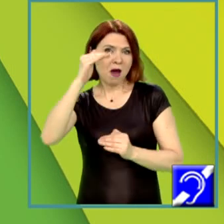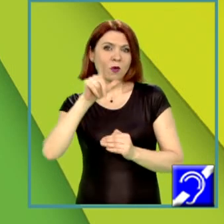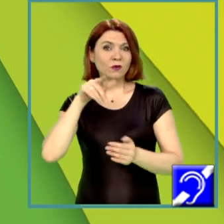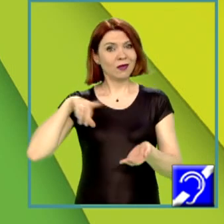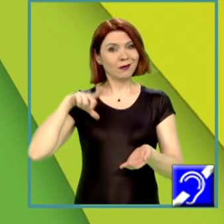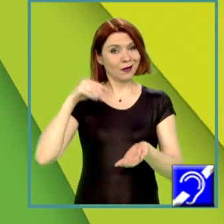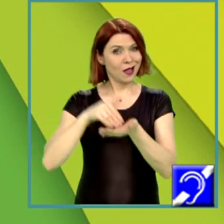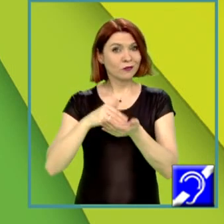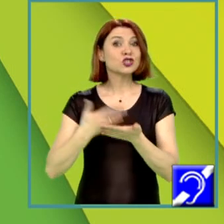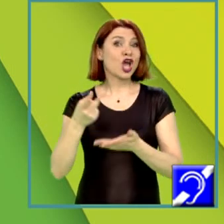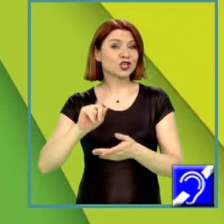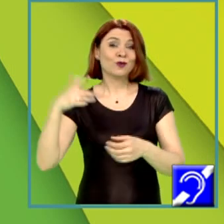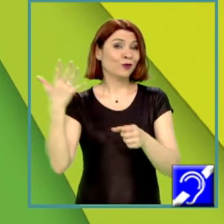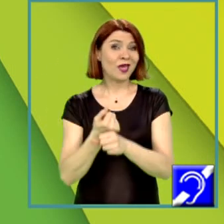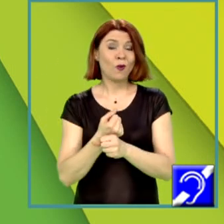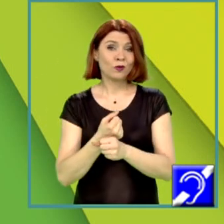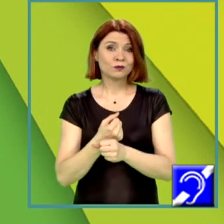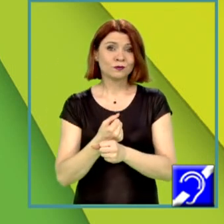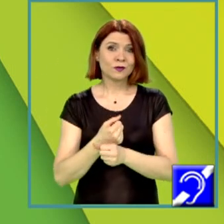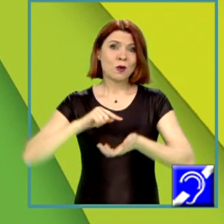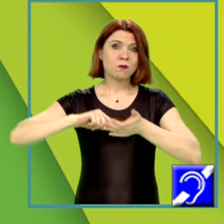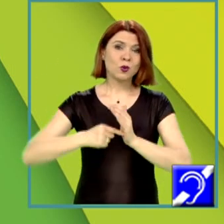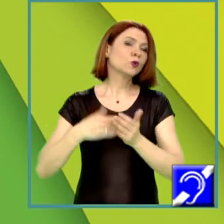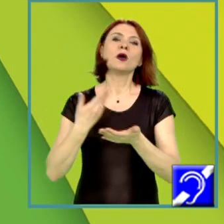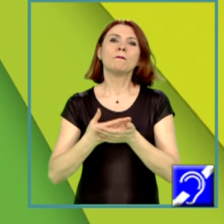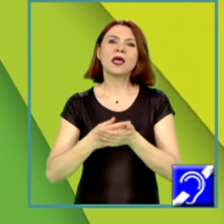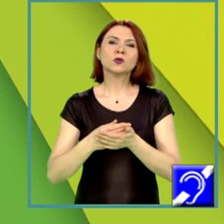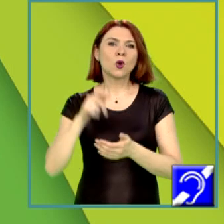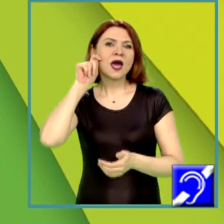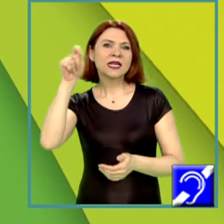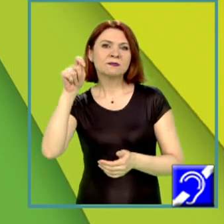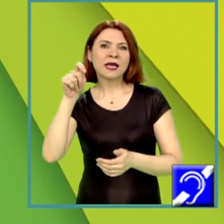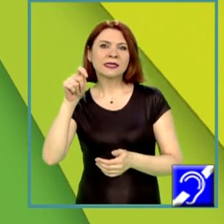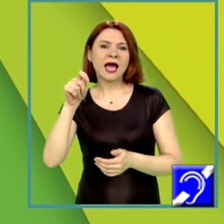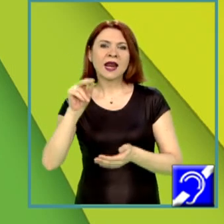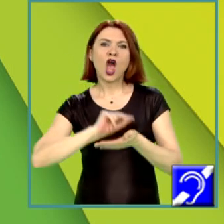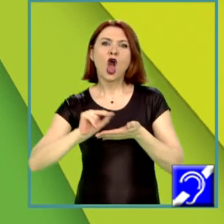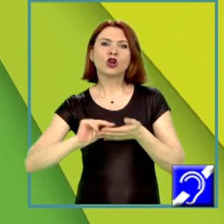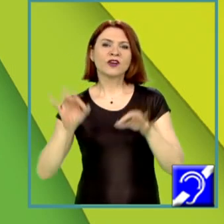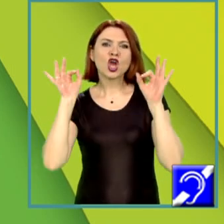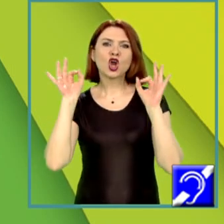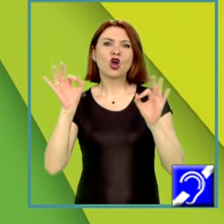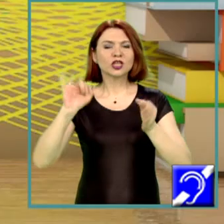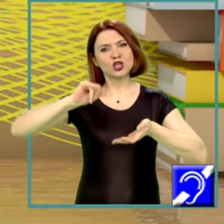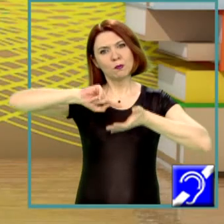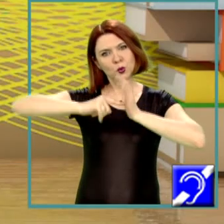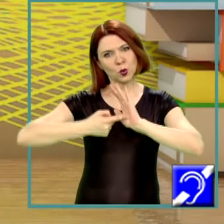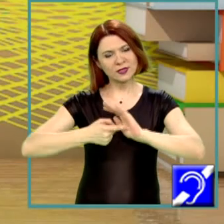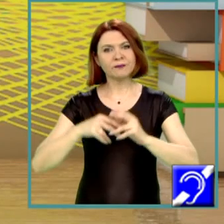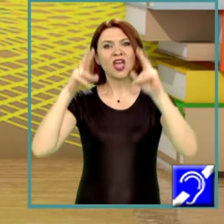și în fel acesta Na și putut obține punctul pentru respectarea normelor de ortografie și de punctuație